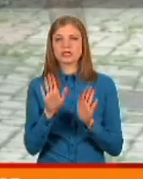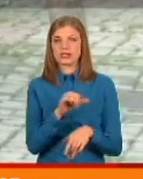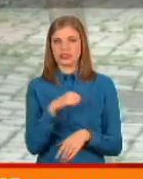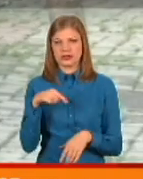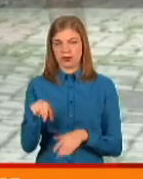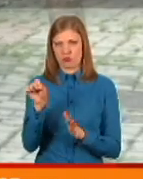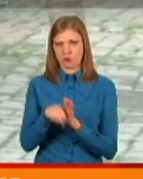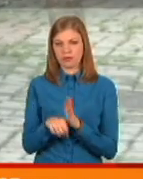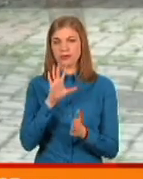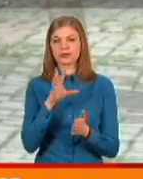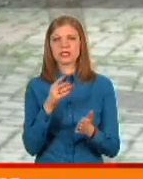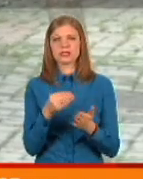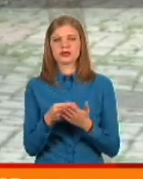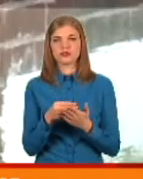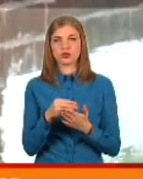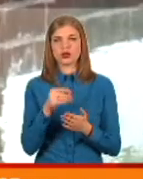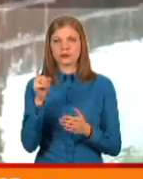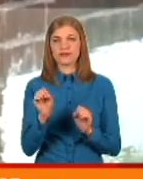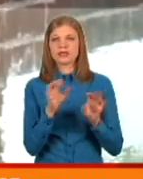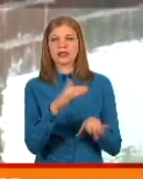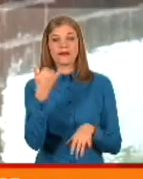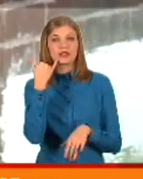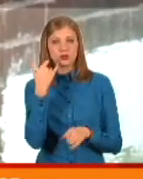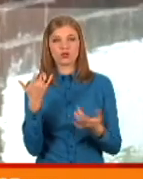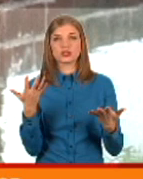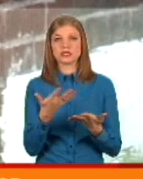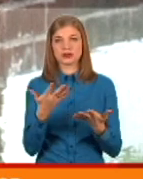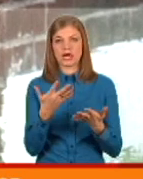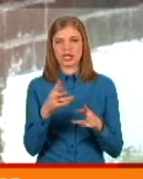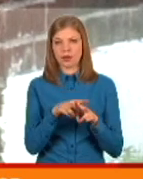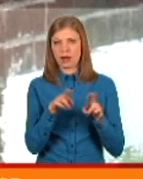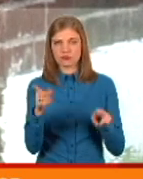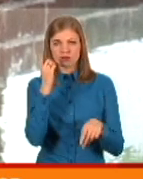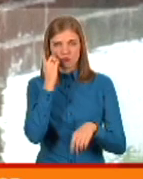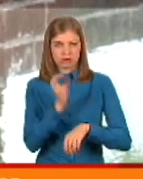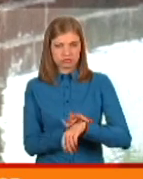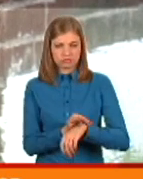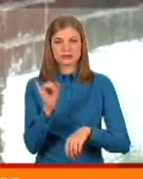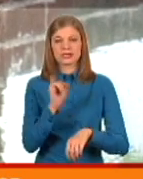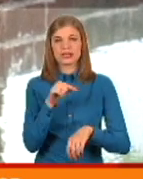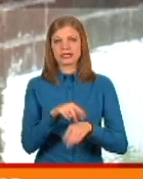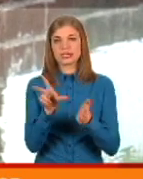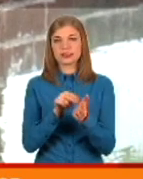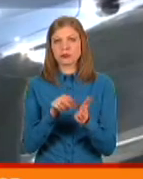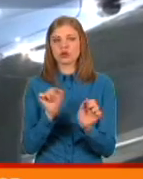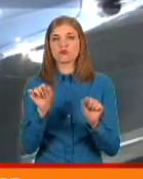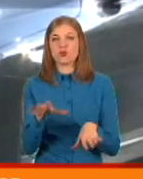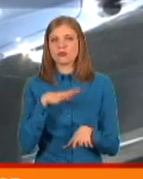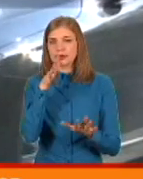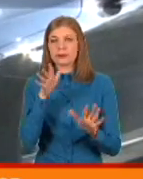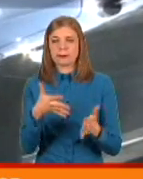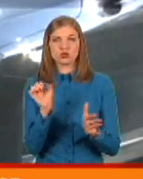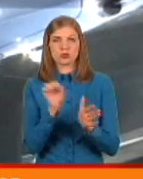самому вбитому. Своїй нареченій Хашогі віддав телефони, з якими синхронізував годинник Apple Watch і пристрій записав імовірну мить